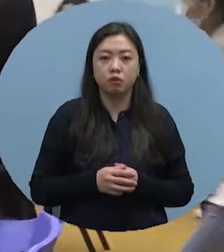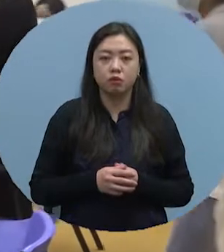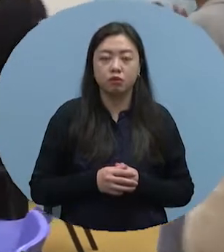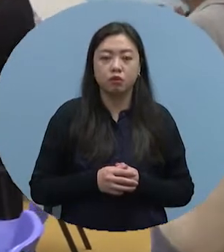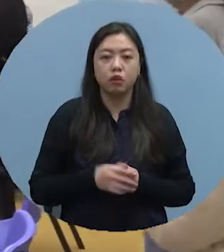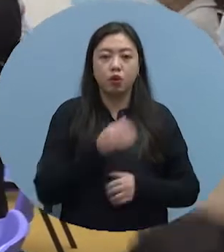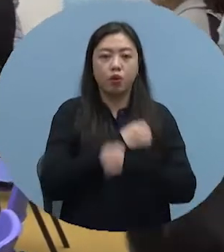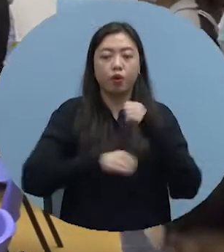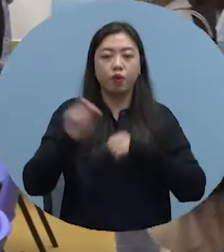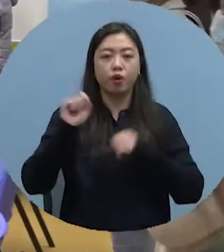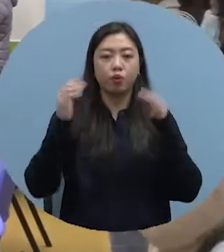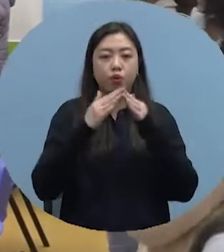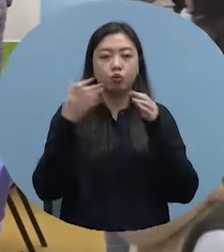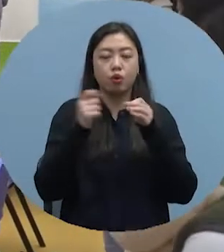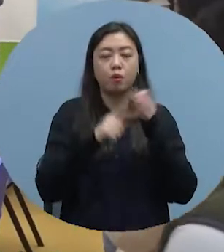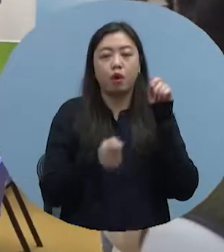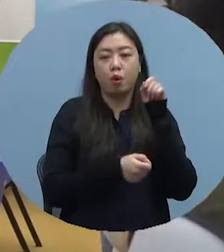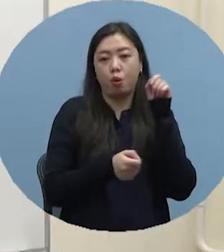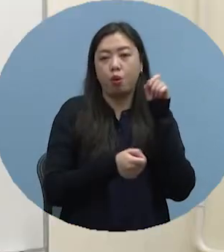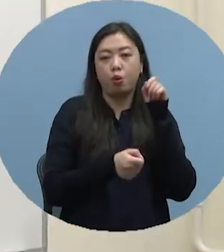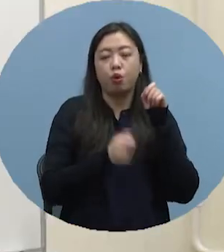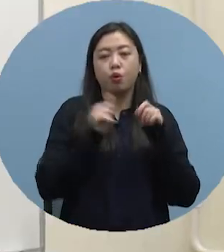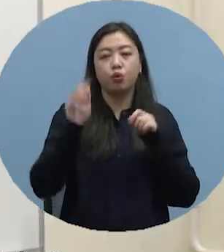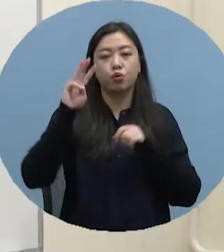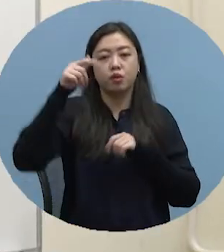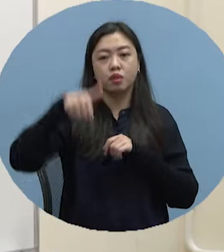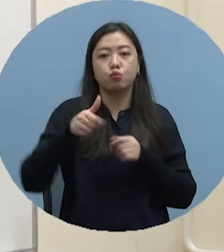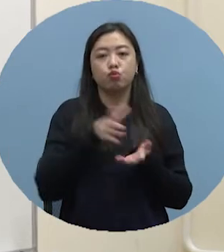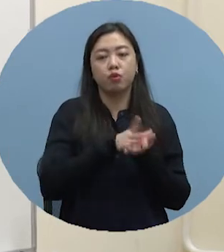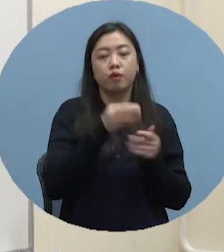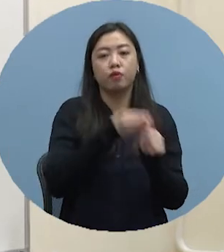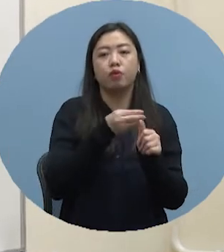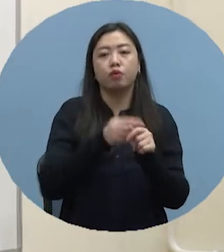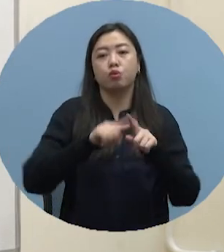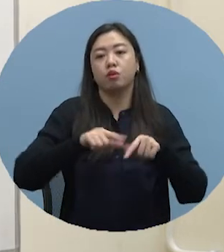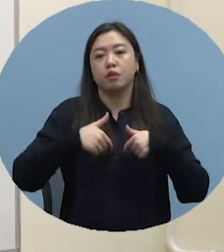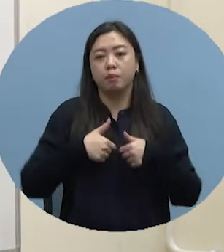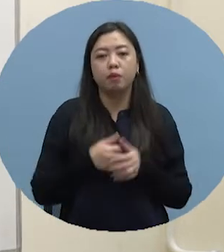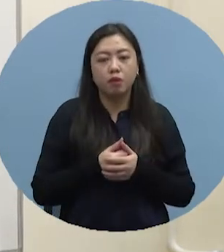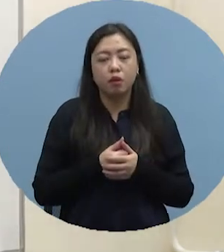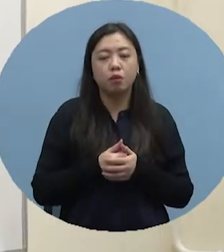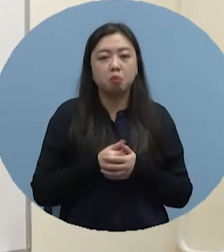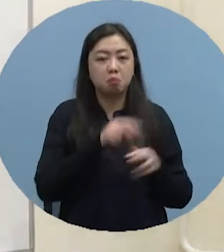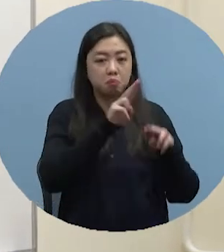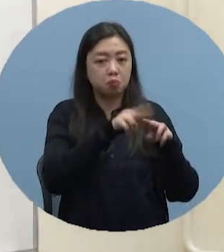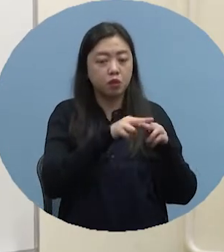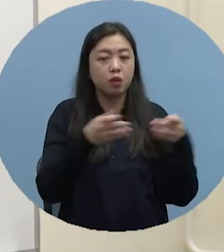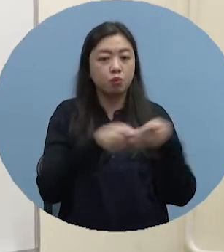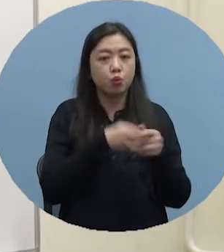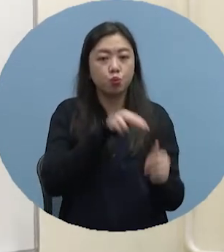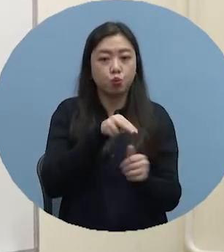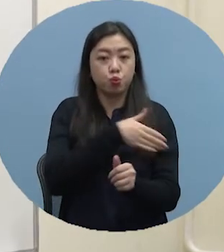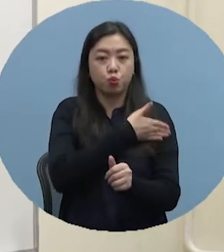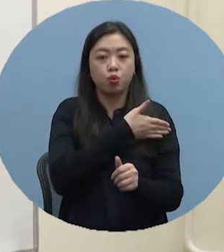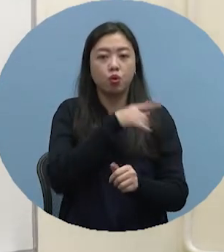劳工及福利局局长罗志光到访深水埗一间专业培训中心，了解内地合约照顾员抵